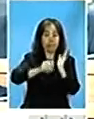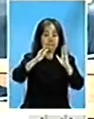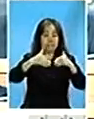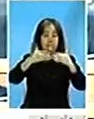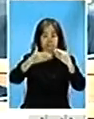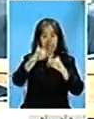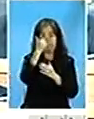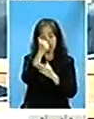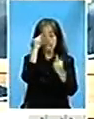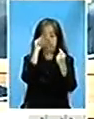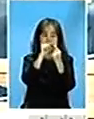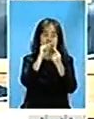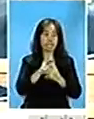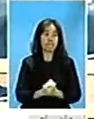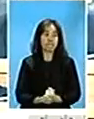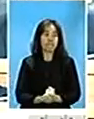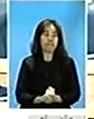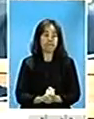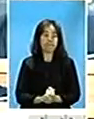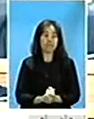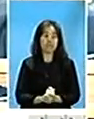ธานวันนี้เนี่ย